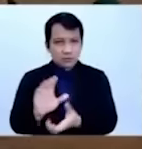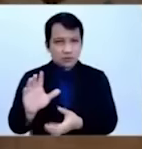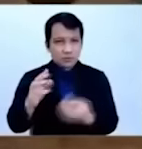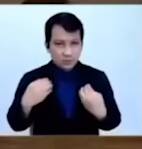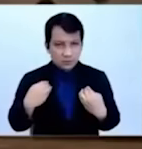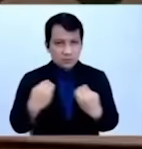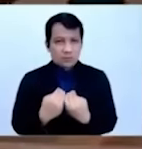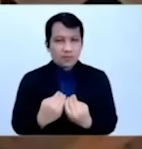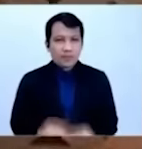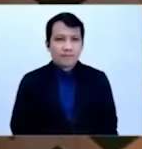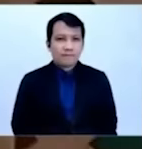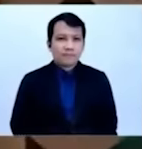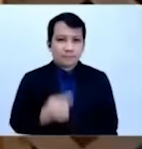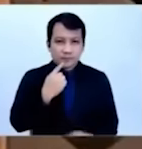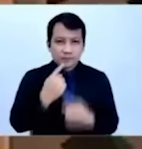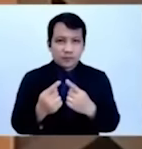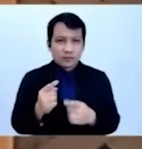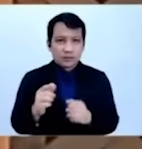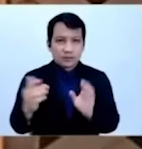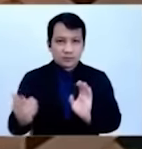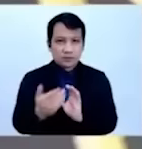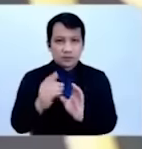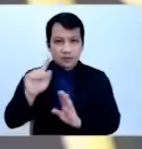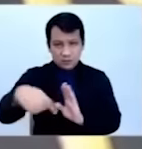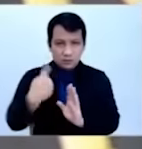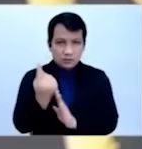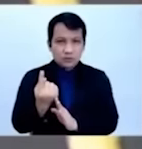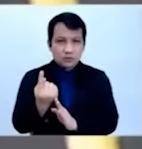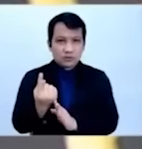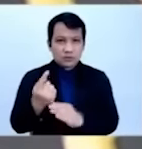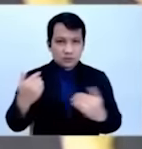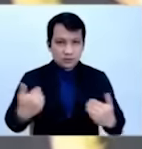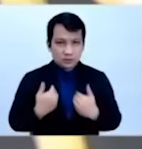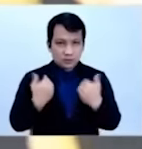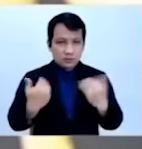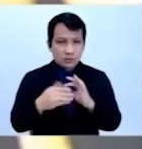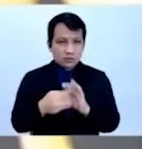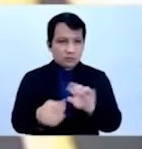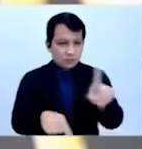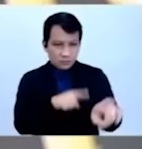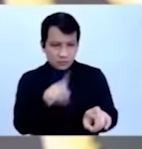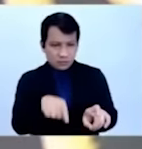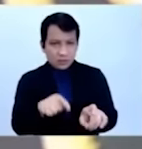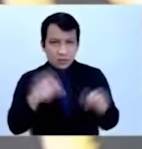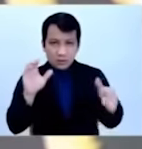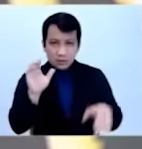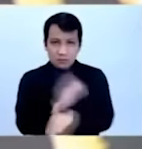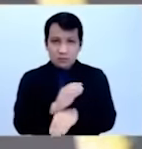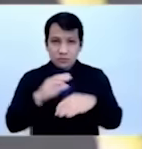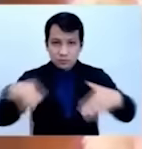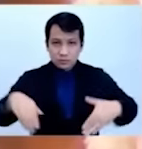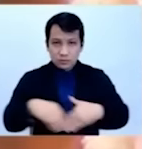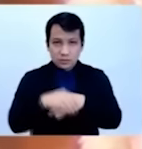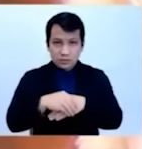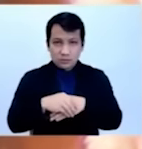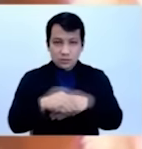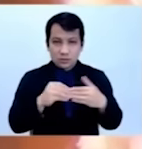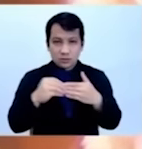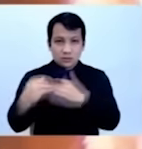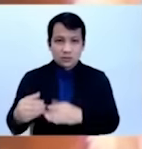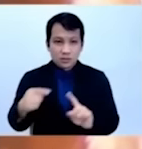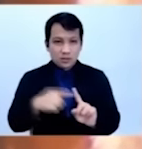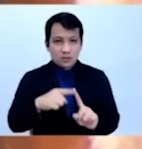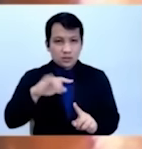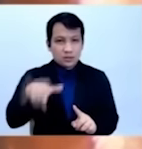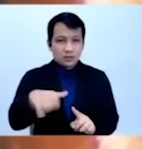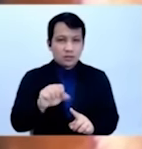Una niyang kinausap ng halos isang oras ang mga minor de edad para itanong kung pilit silang ipinapakasal ang leader nilang si J. Renz Quilario o